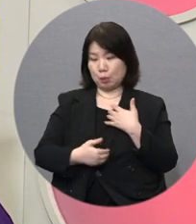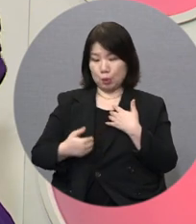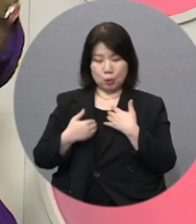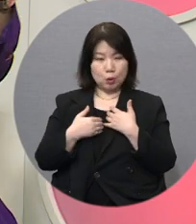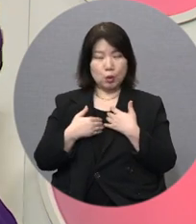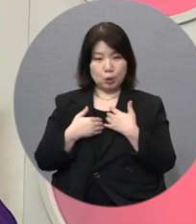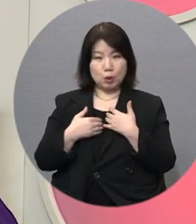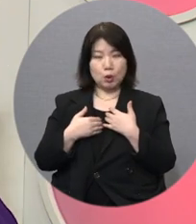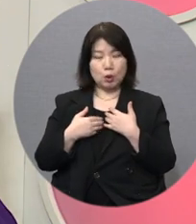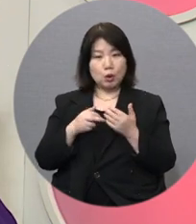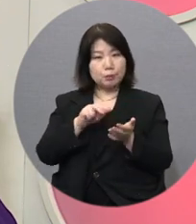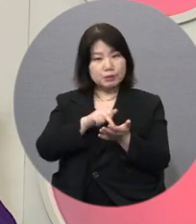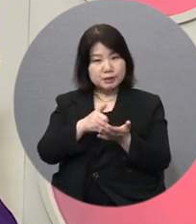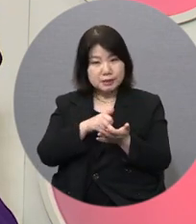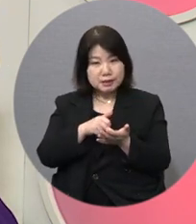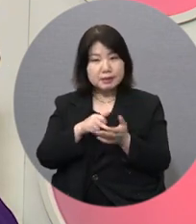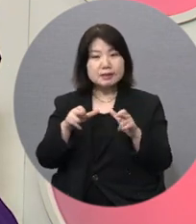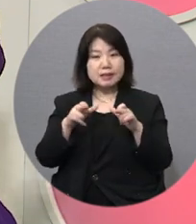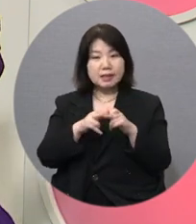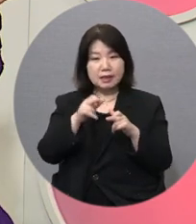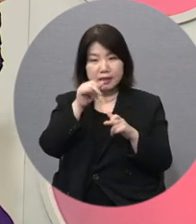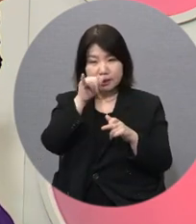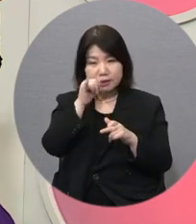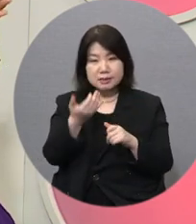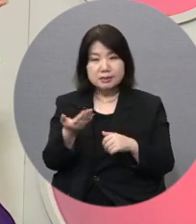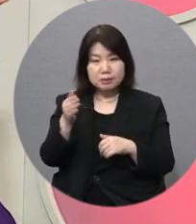보니까 이제 본인은 그렇지만